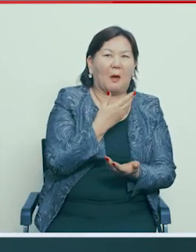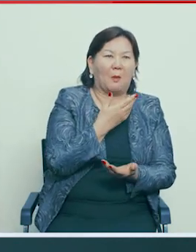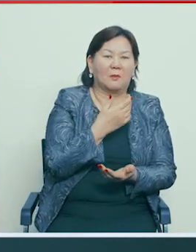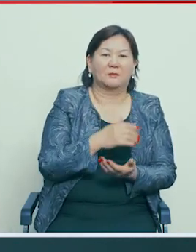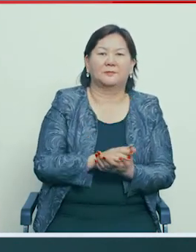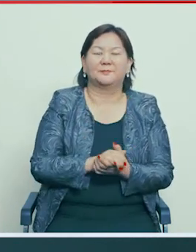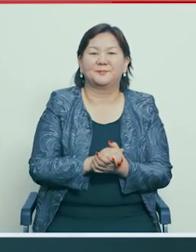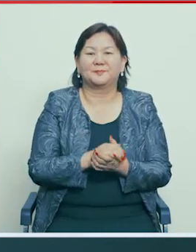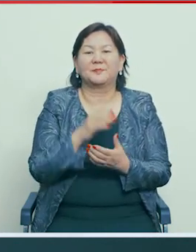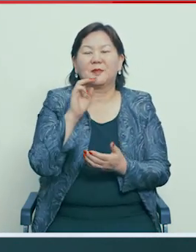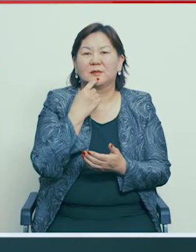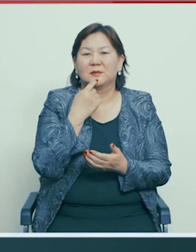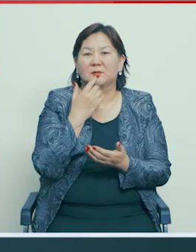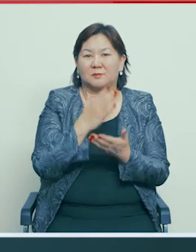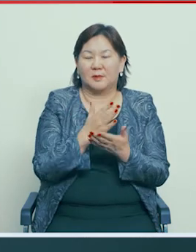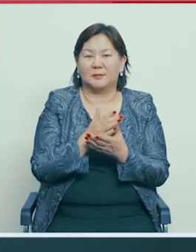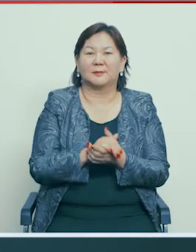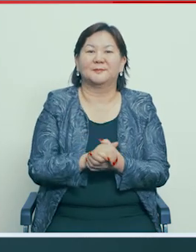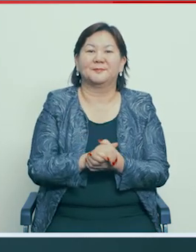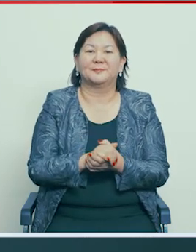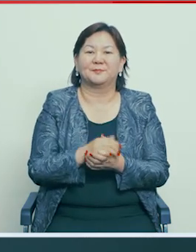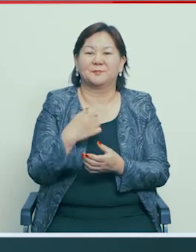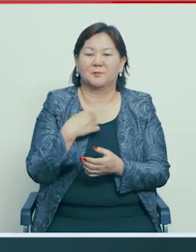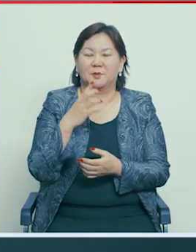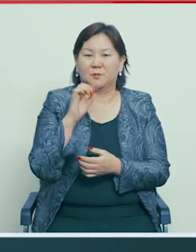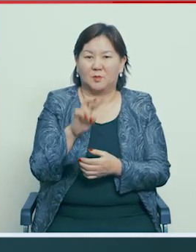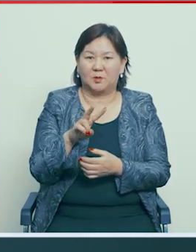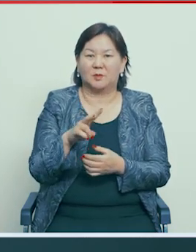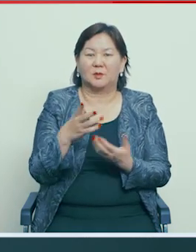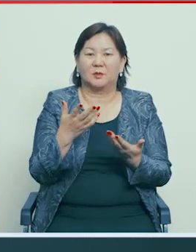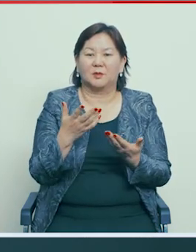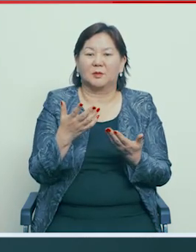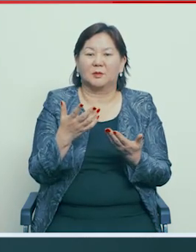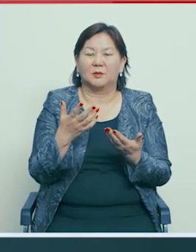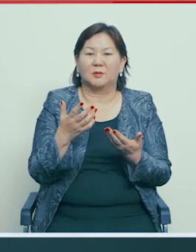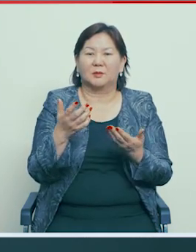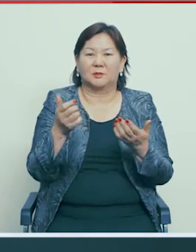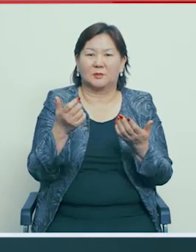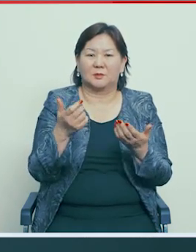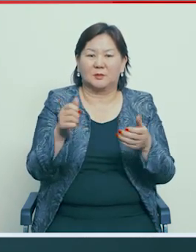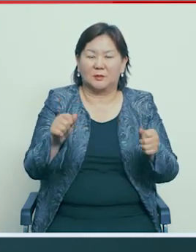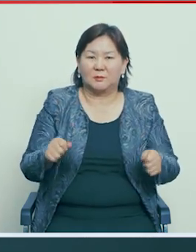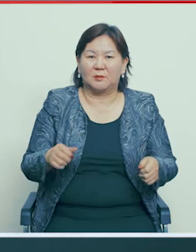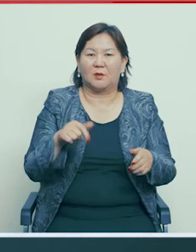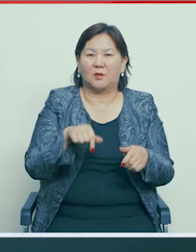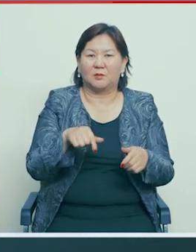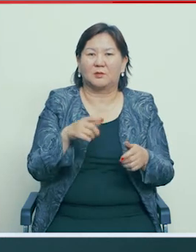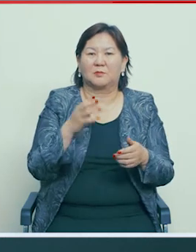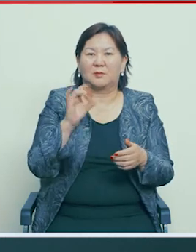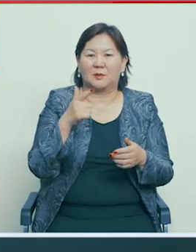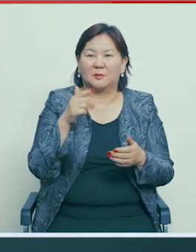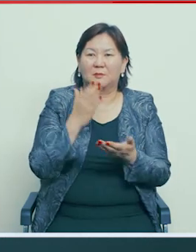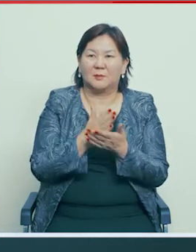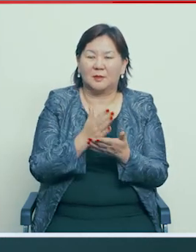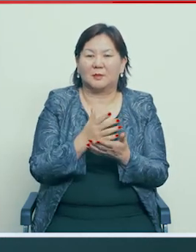ярихад тэгээд тийм байдалтай суужсэн. Тэгээд би бол тэр бол ер нь л тэгэл одоогийн бараг л байдал